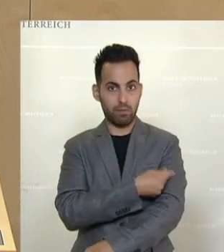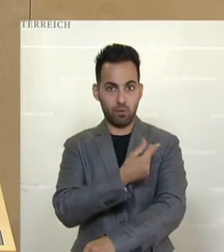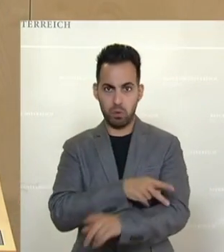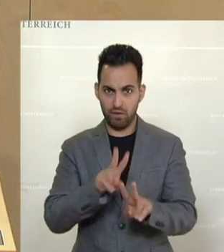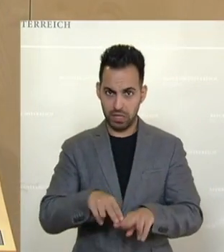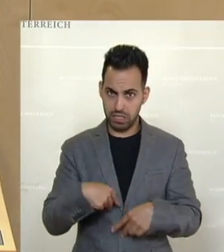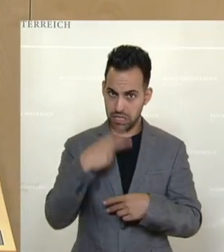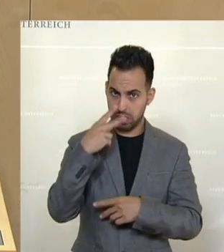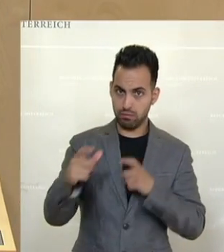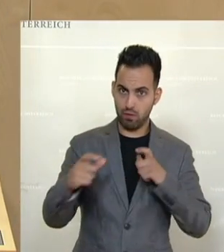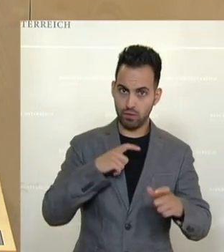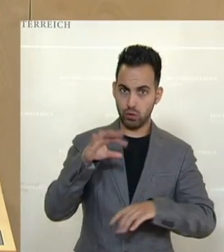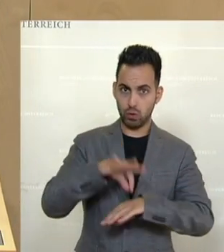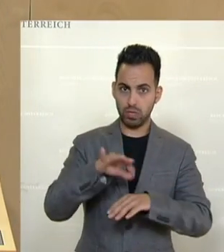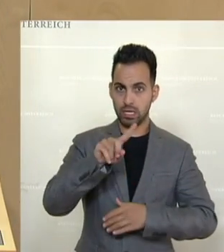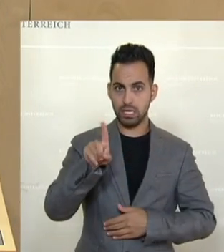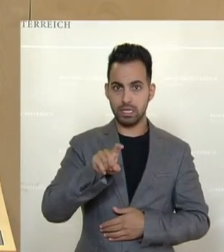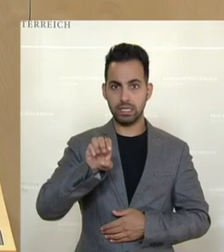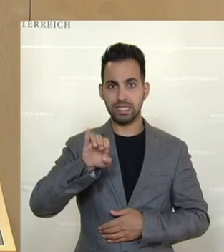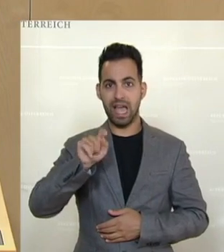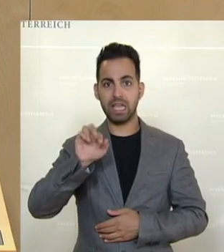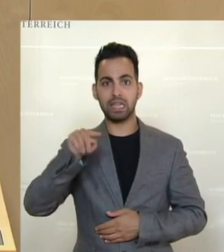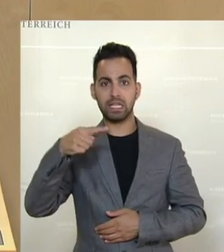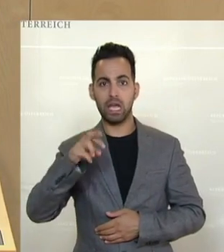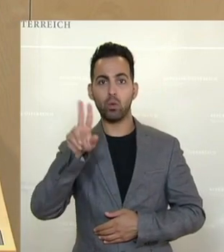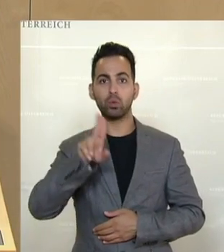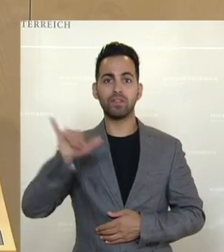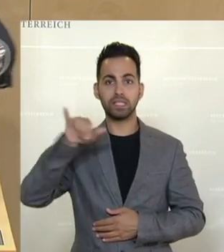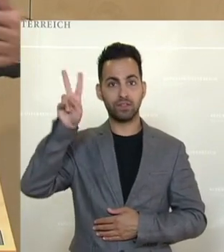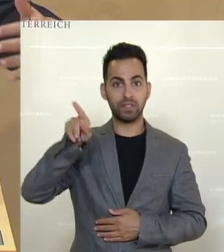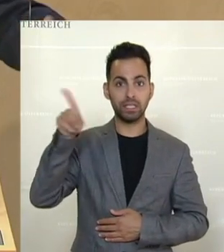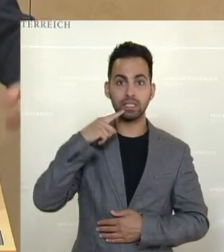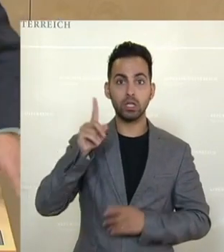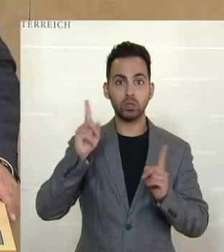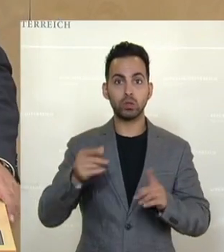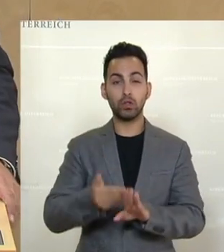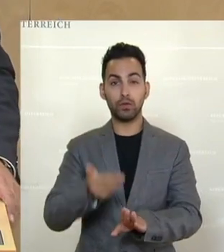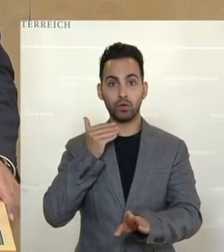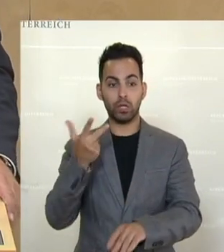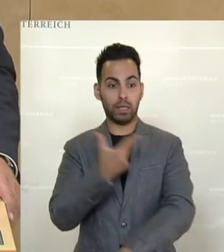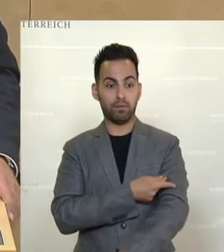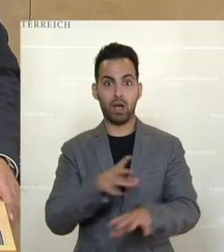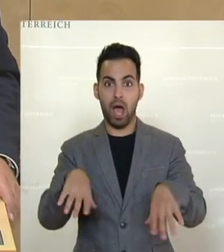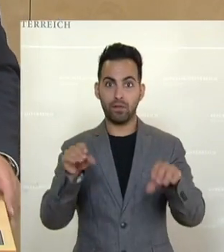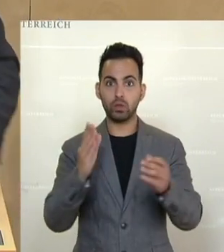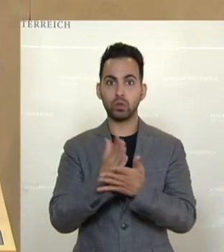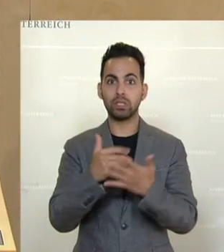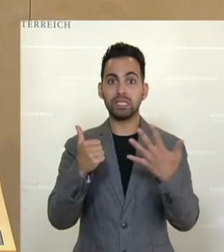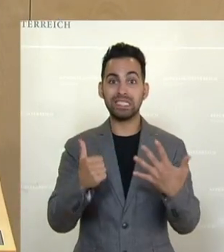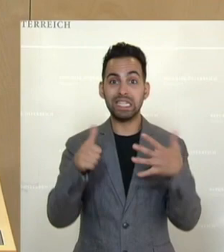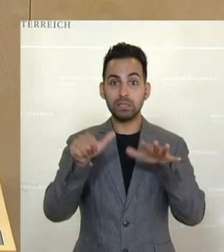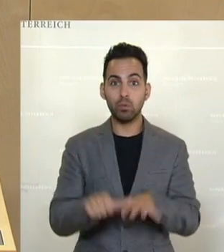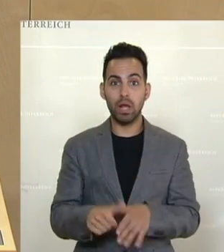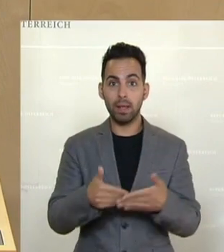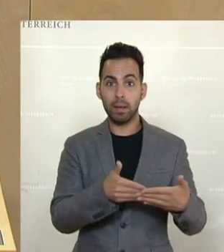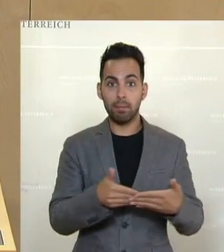vom Professor Dr. Zeitlinger von der Universität Wien, der so meint, man sollte möglichst früh mit dem Impfen beginnen, nämlich schon bei den 6 Monate